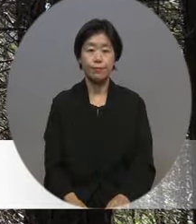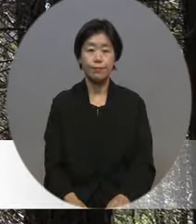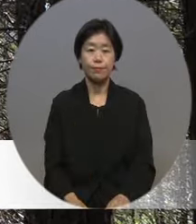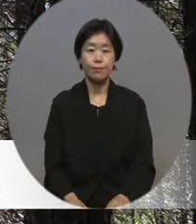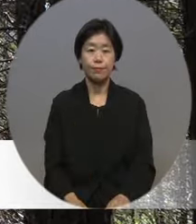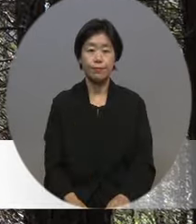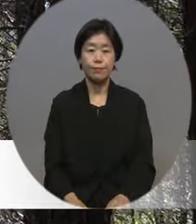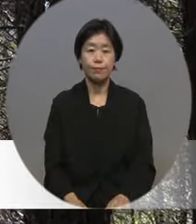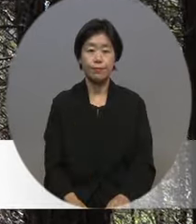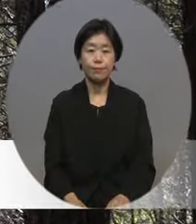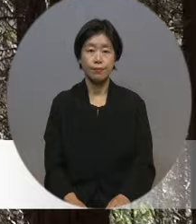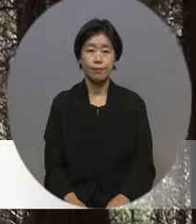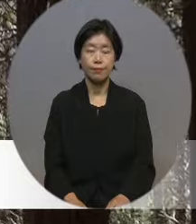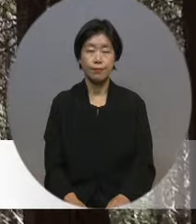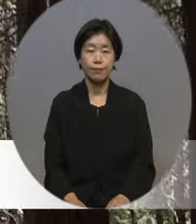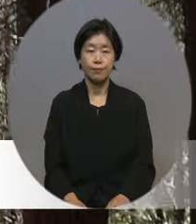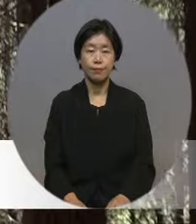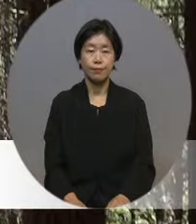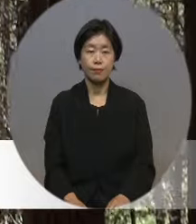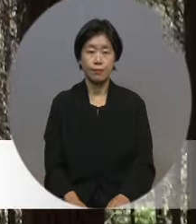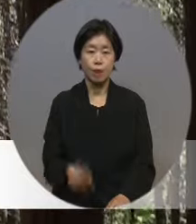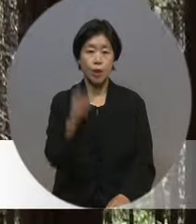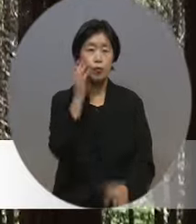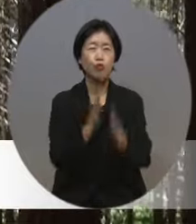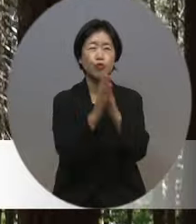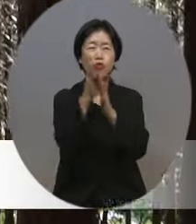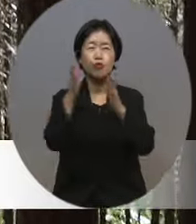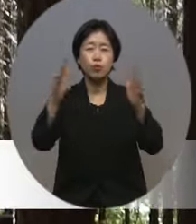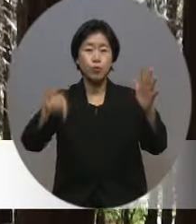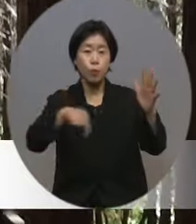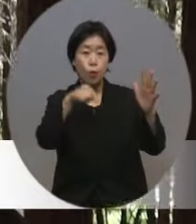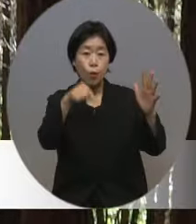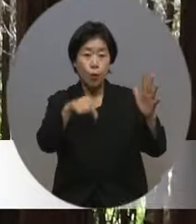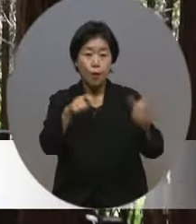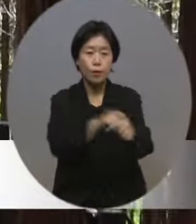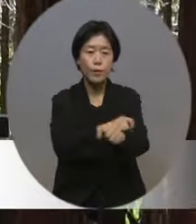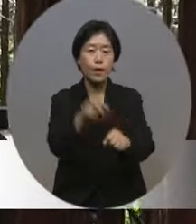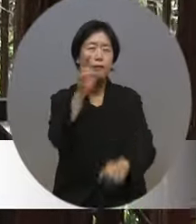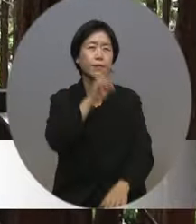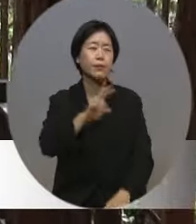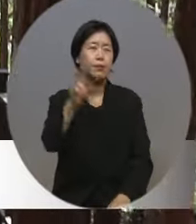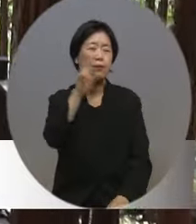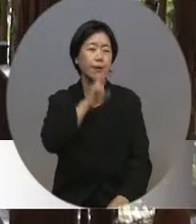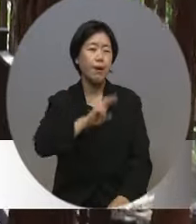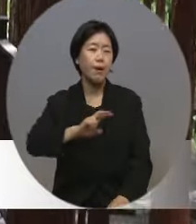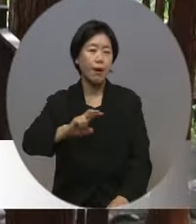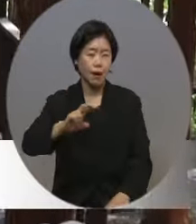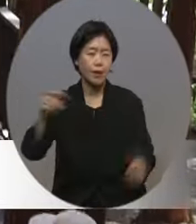눈 감고 한번 느껴보세요, 여러분. 편백 숲 속에서 특별한 음악 치유를 선사하는 한 사람이 있습니다.